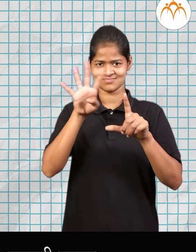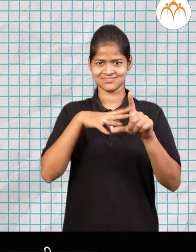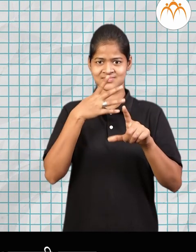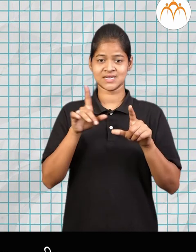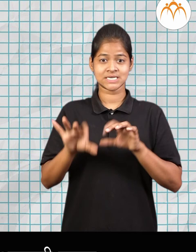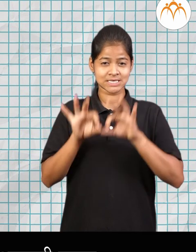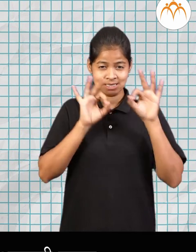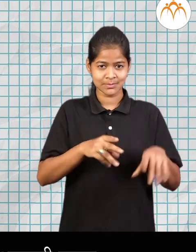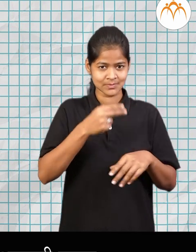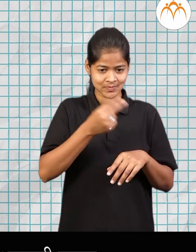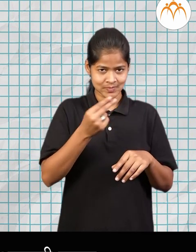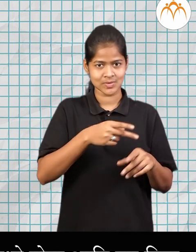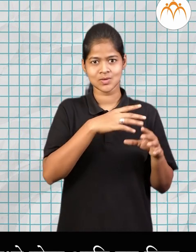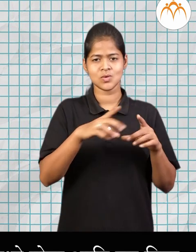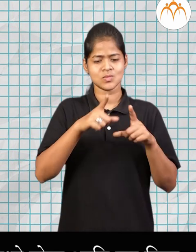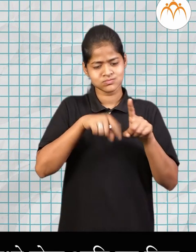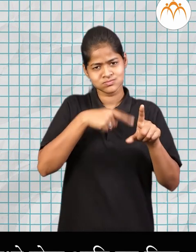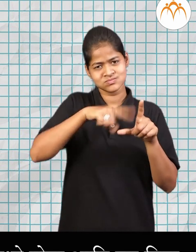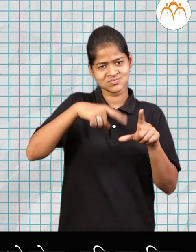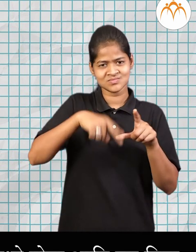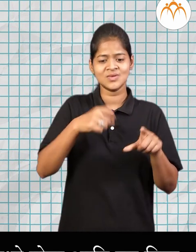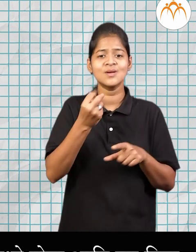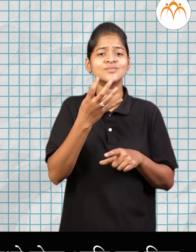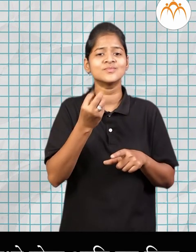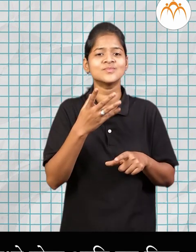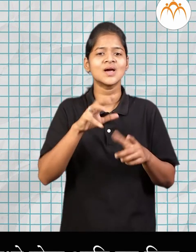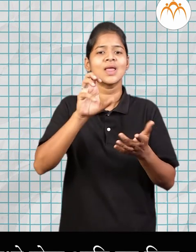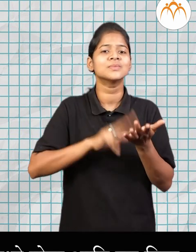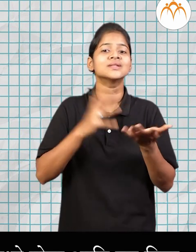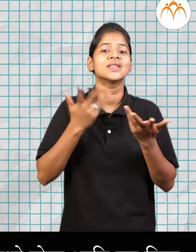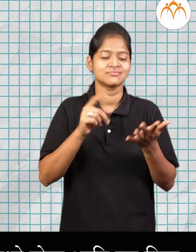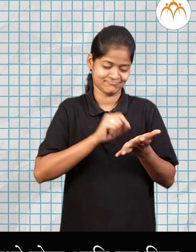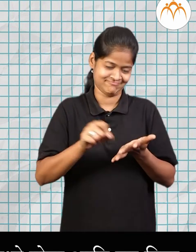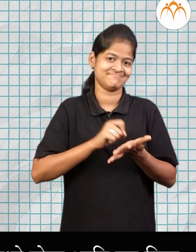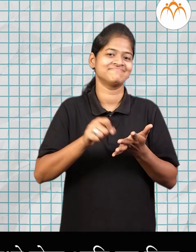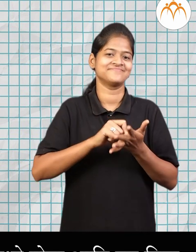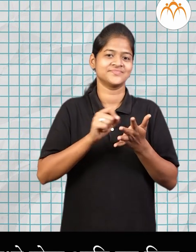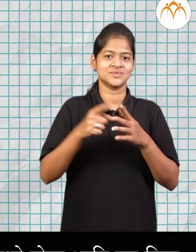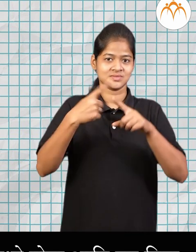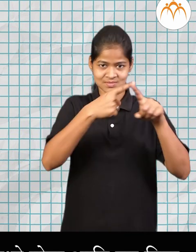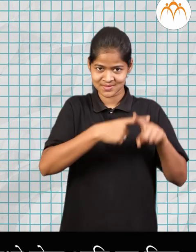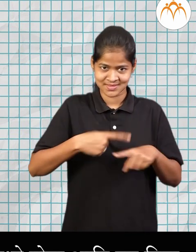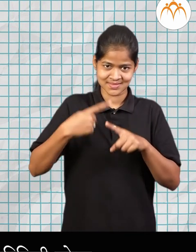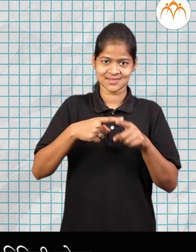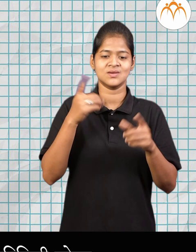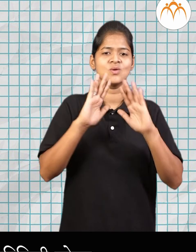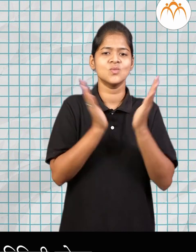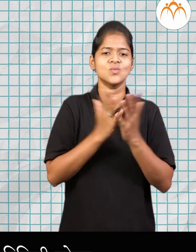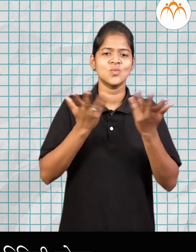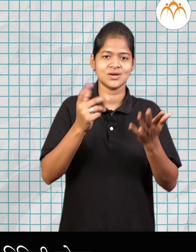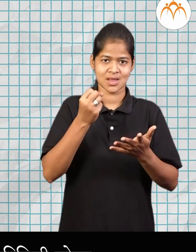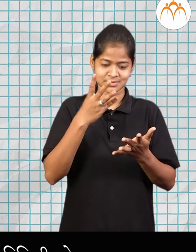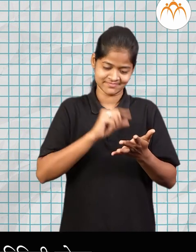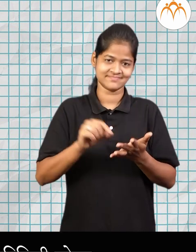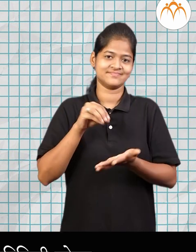असेल तर ही आकृती काढा. पट्टी वापरून आकृतीची प्रत्येक बाजू सेंटीमीटरमध्ये मोजा आणि त्या लिहा. सगळ्या